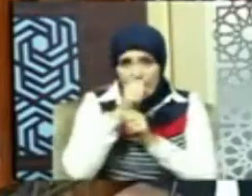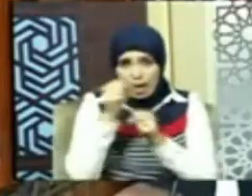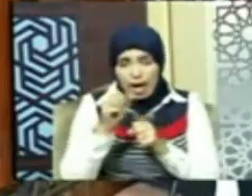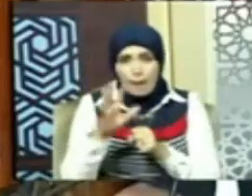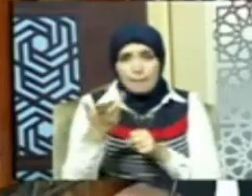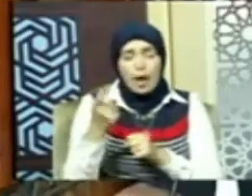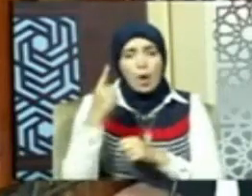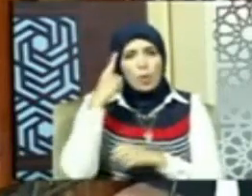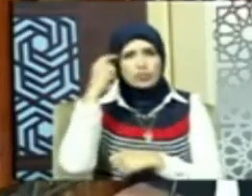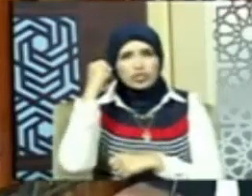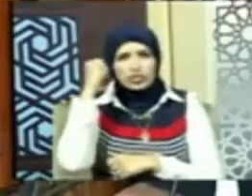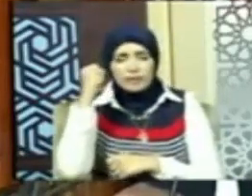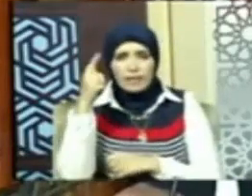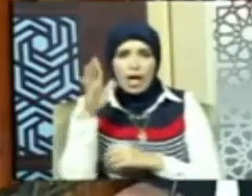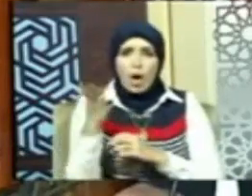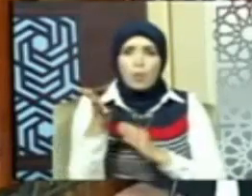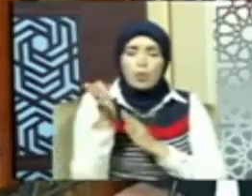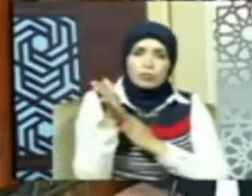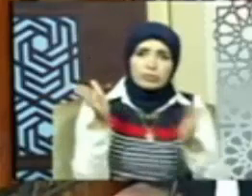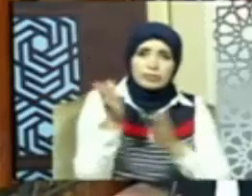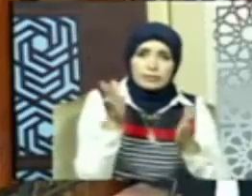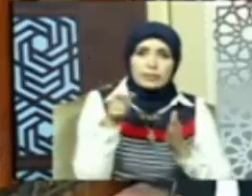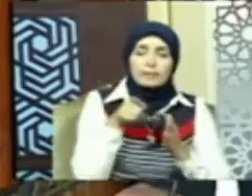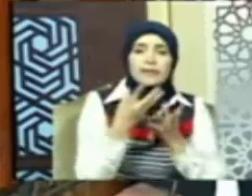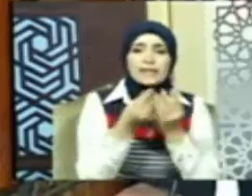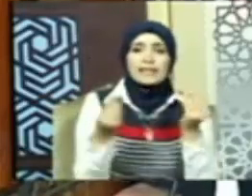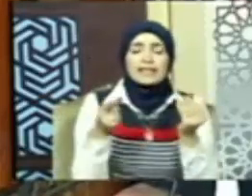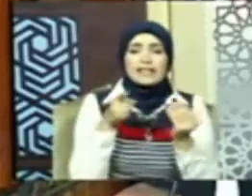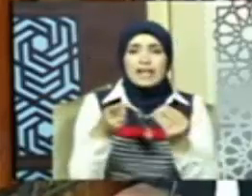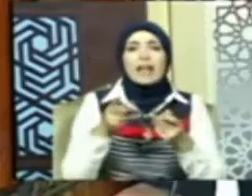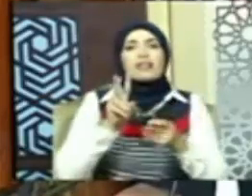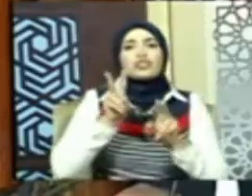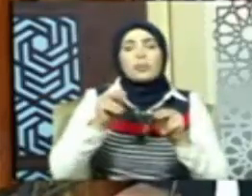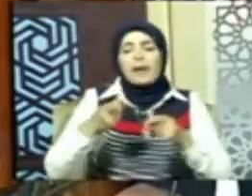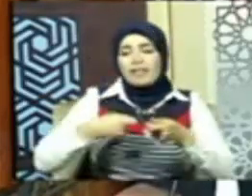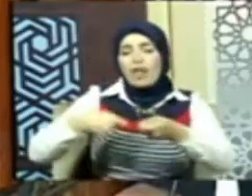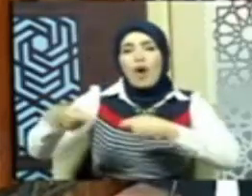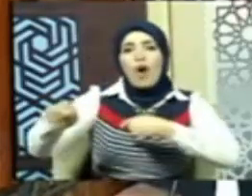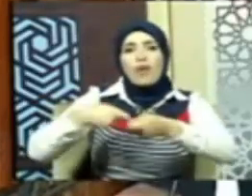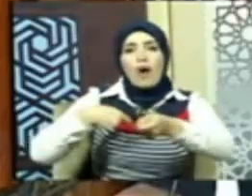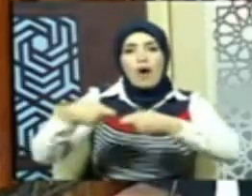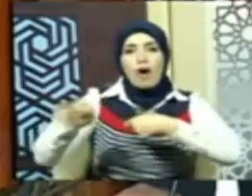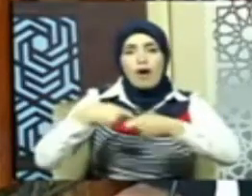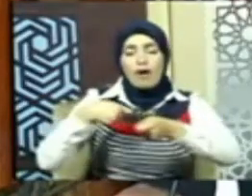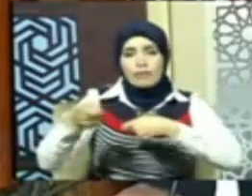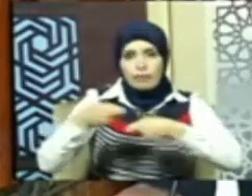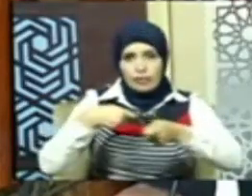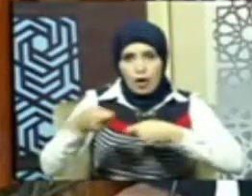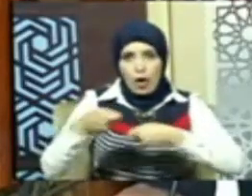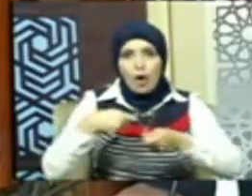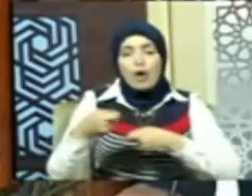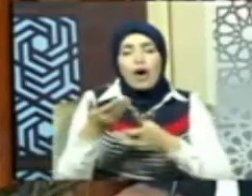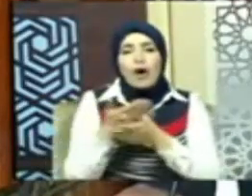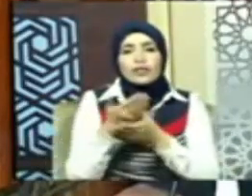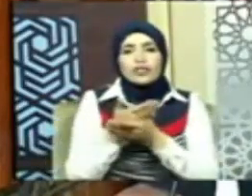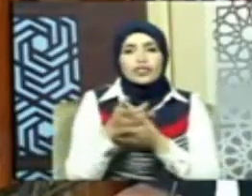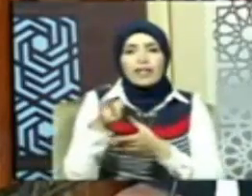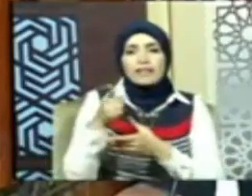كان هناك من يتاجر بالعلم فأشد أنواع المتاجرة هم من يتاجرون بدين